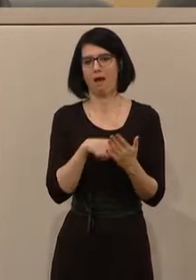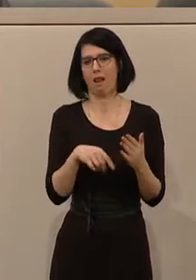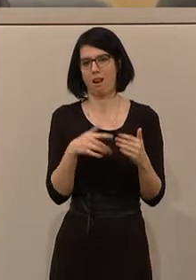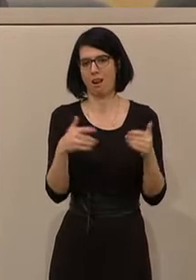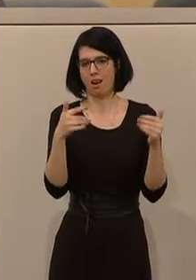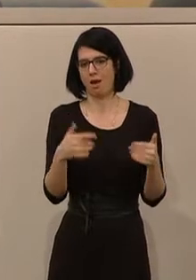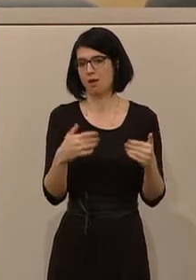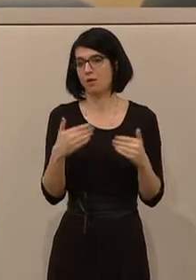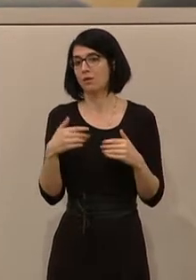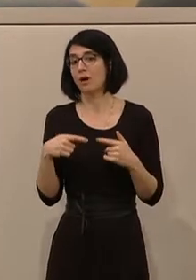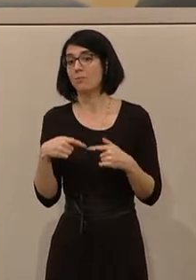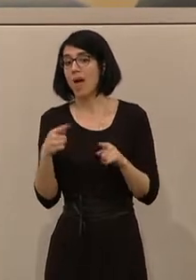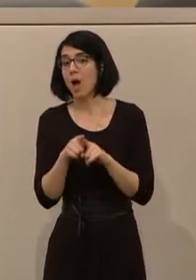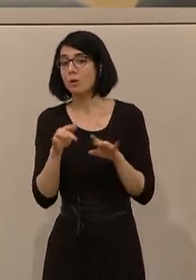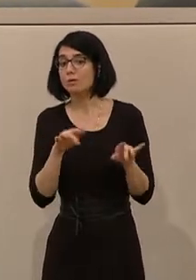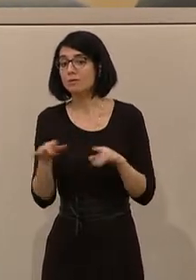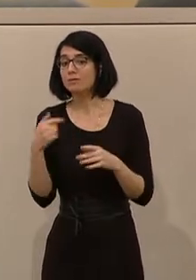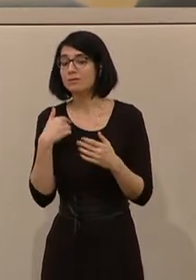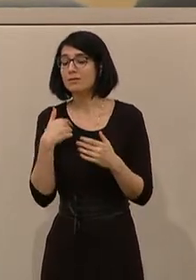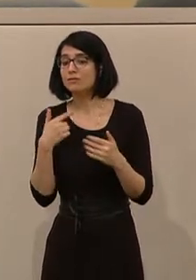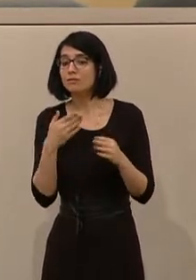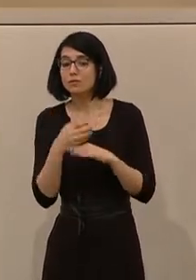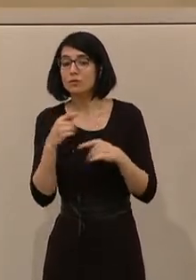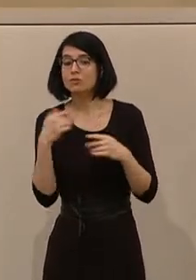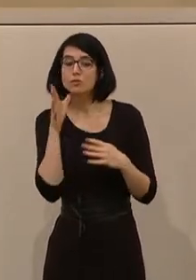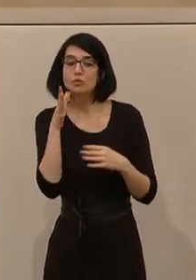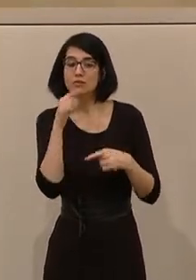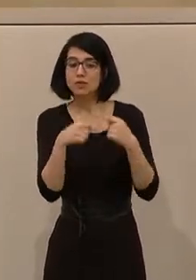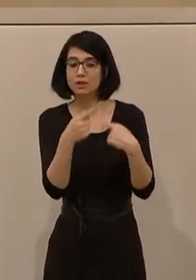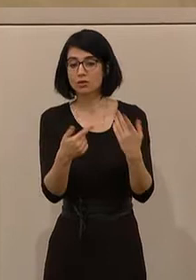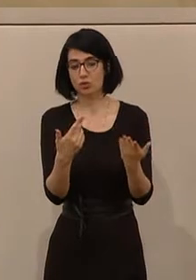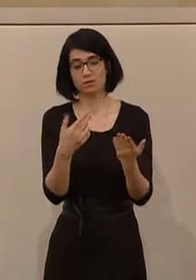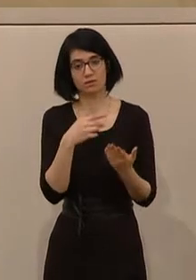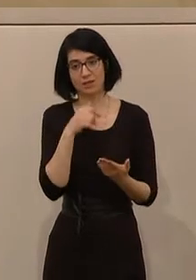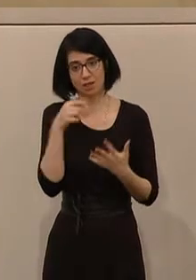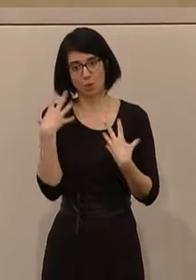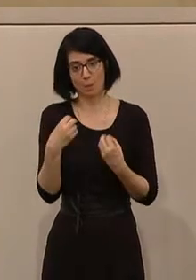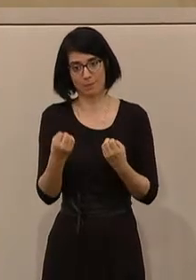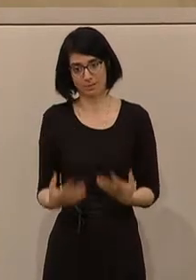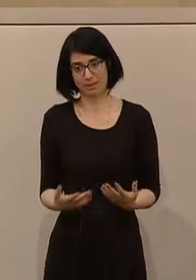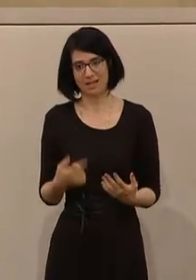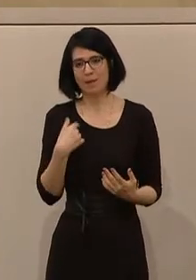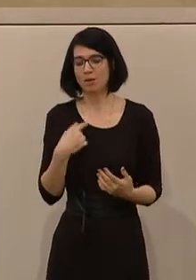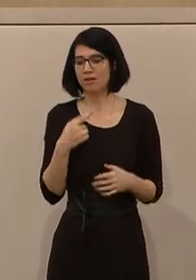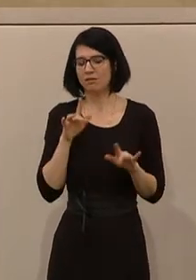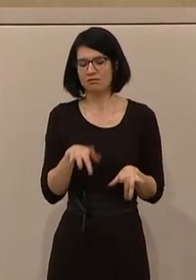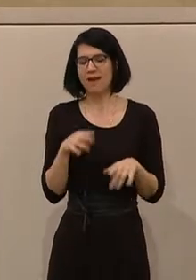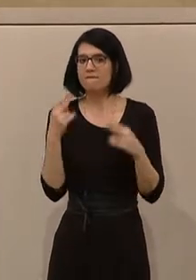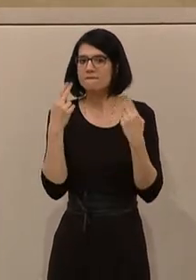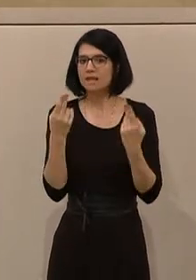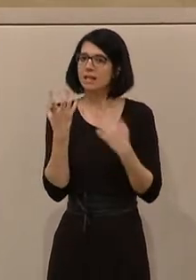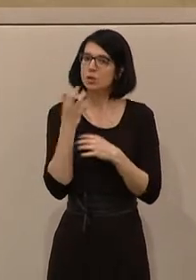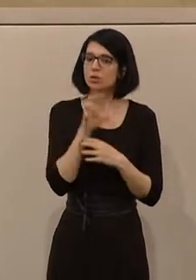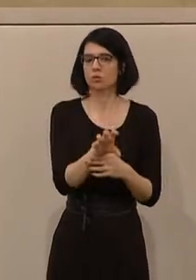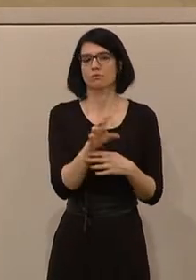zukünftigen Generationen, um sicherzustellen, dass so etwas nie mehr wieder passiert. Ich glaube, es ist ein sehr wichtiges Signal dieser Bundesregierung und auch da